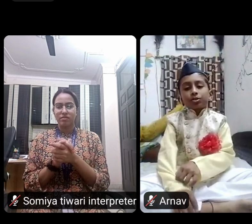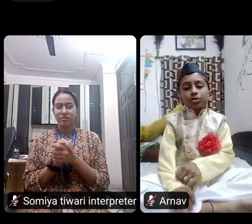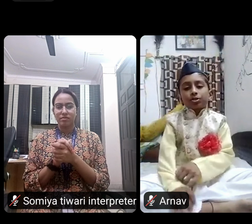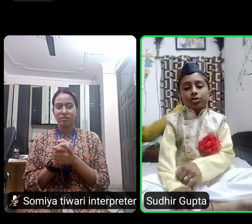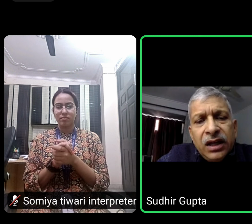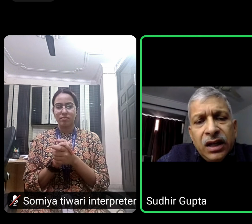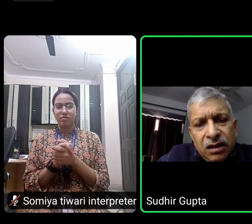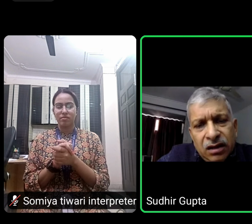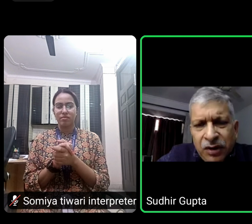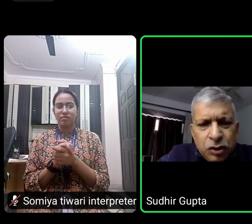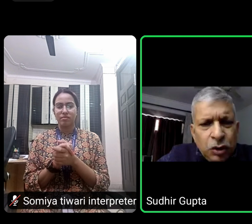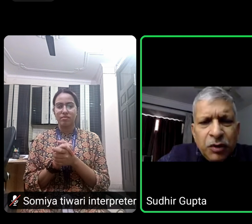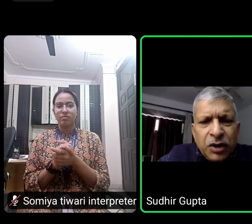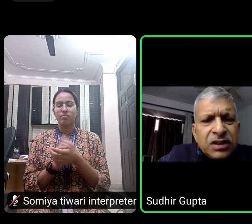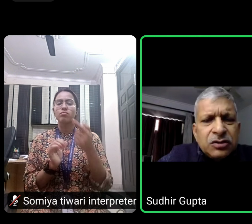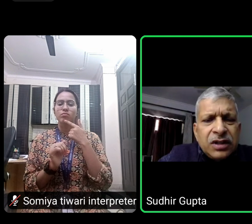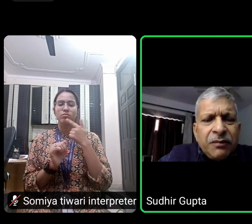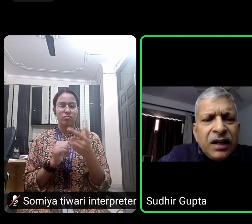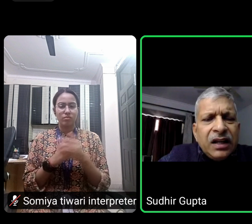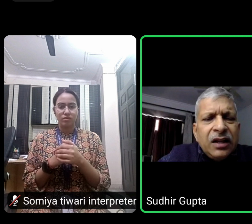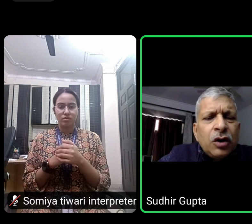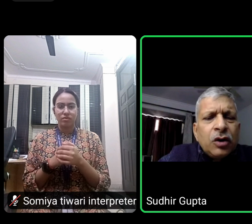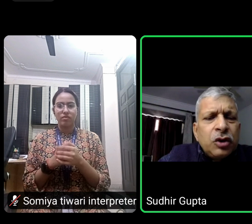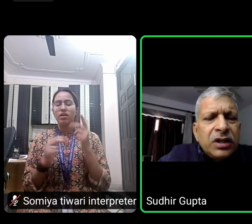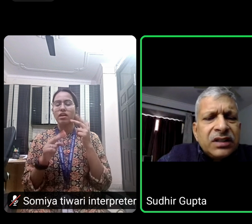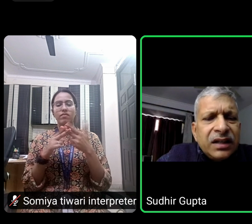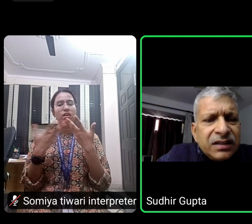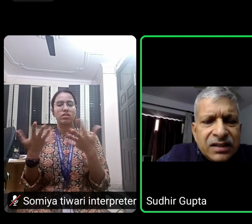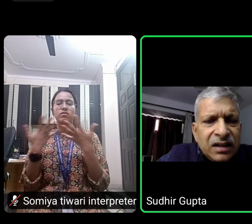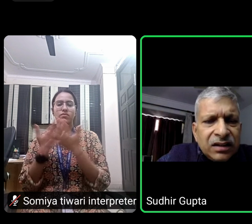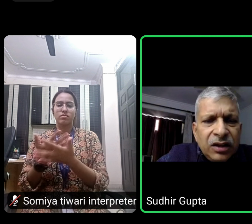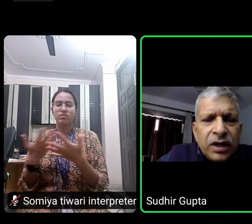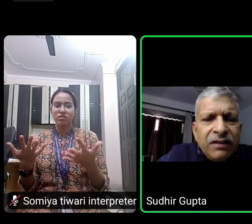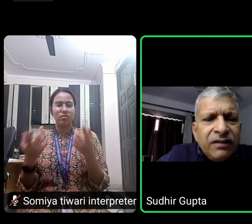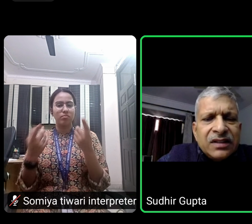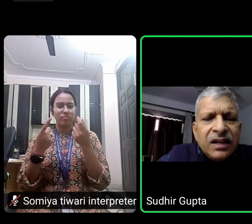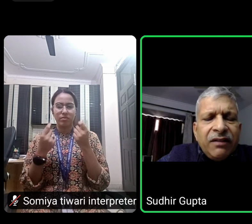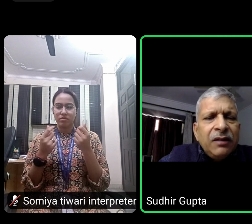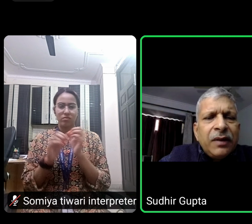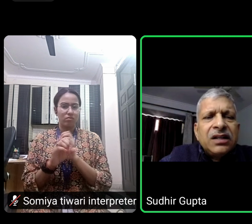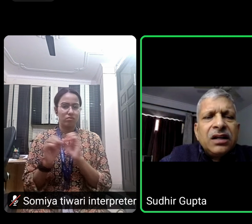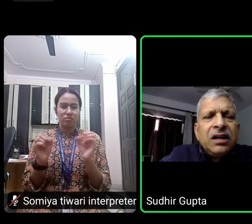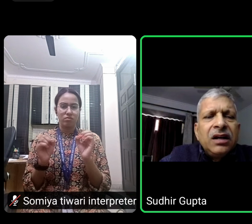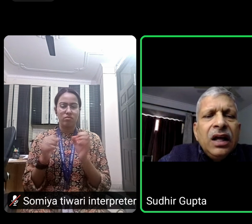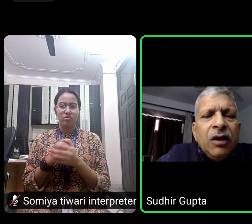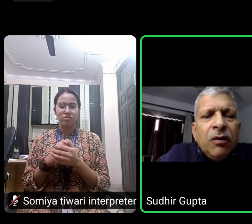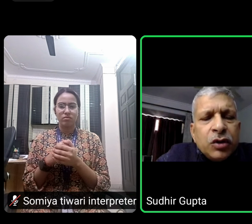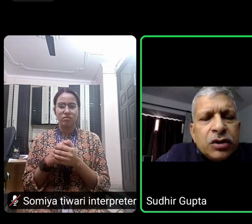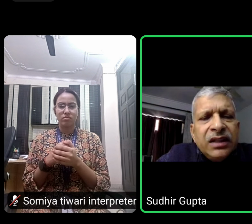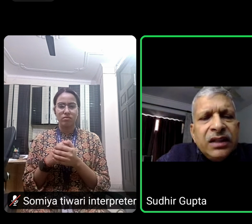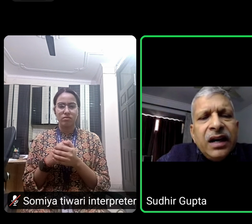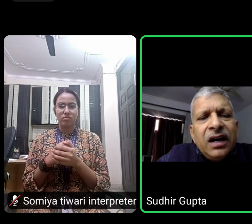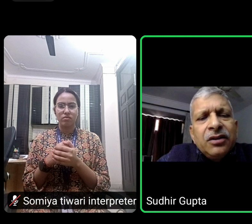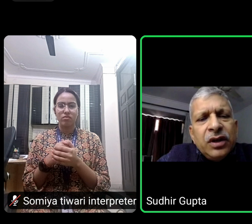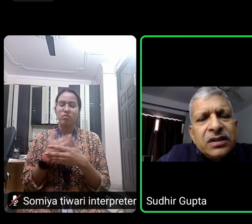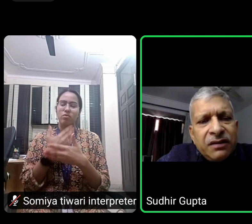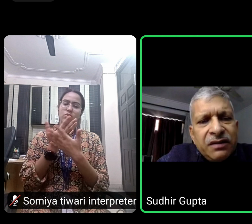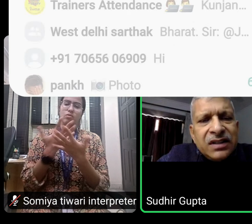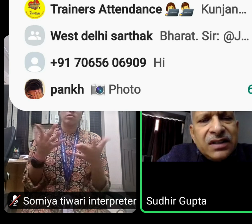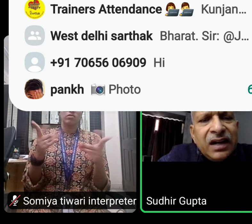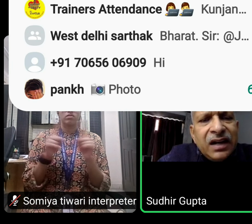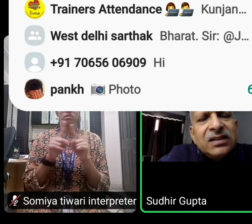को मोस्टली, आई मीन कोई छोटे मोटे सामान की और कुछ और इस तरह के चार्जेस लगते हों या कहीं वंस इन अ वाइल, बट मोस्टली दे आर,